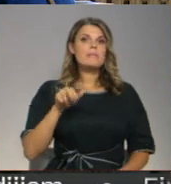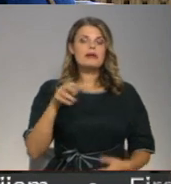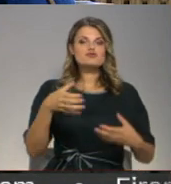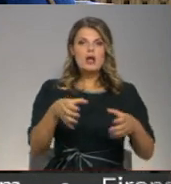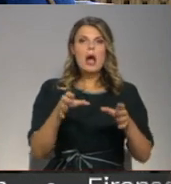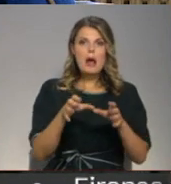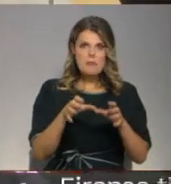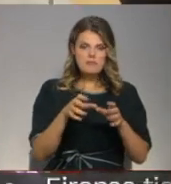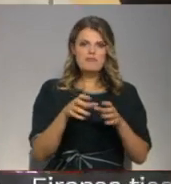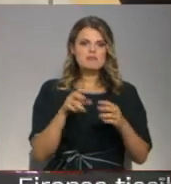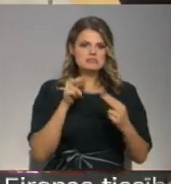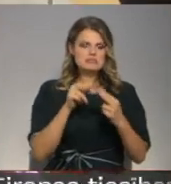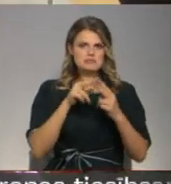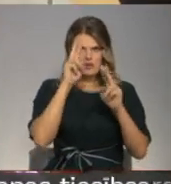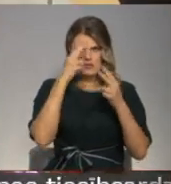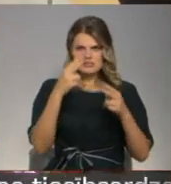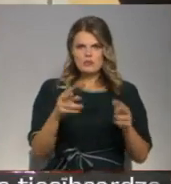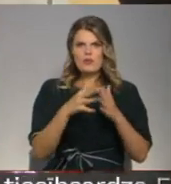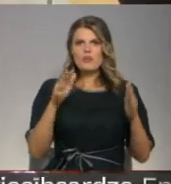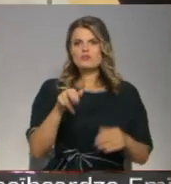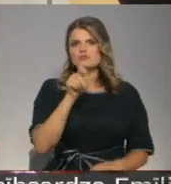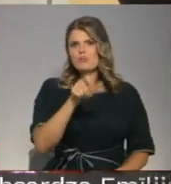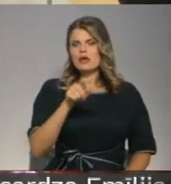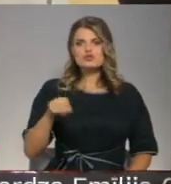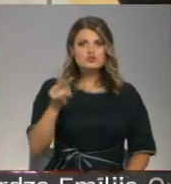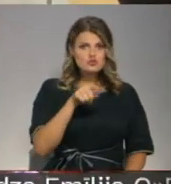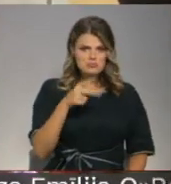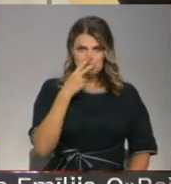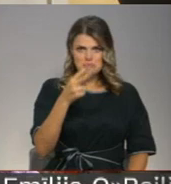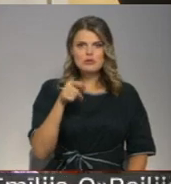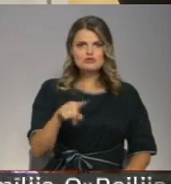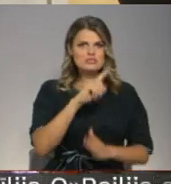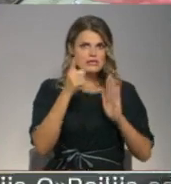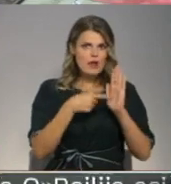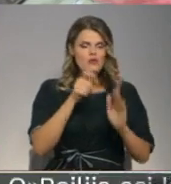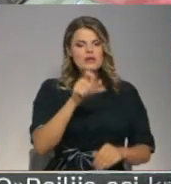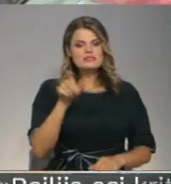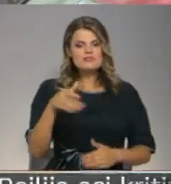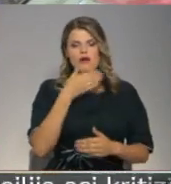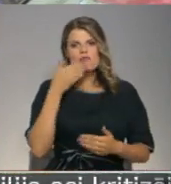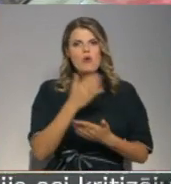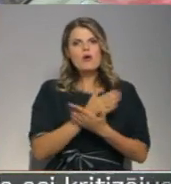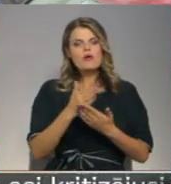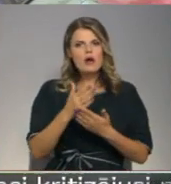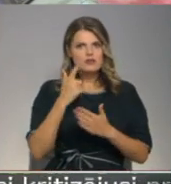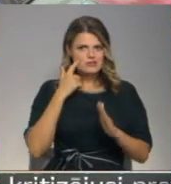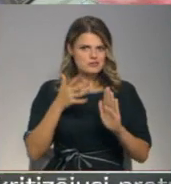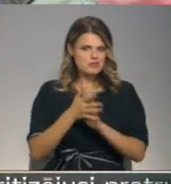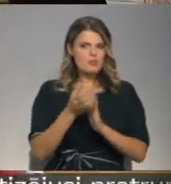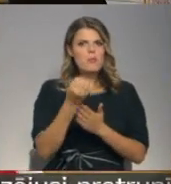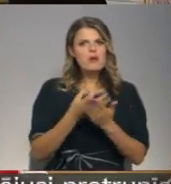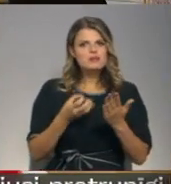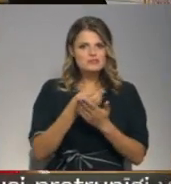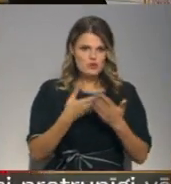apvienība sasaiste saskaras ar neizpratni daudzu pensionāru vidū. Tas liecina, ka šis jautājums iedzīvotājiem nav pietiekami saprotami